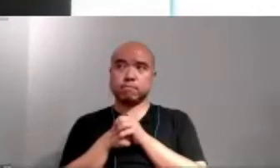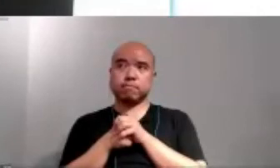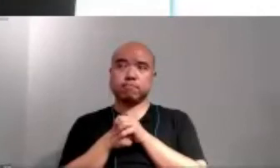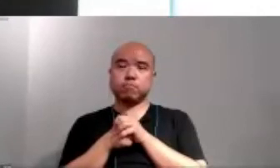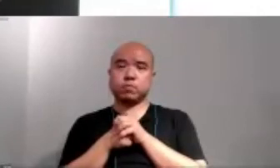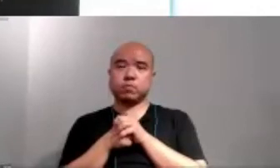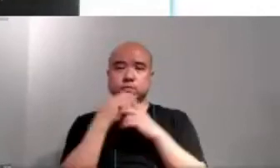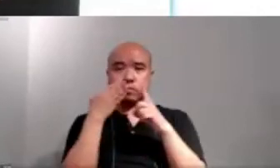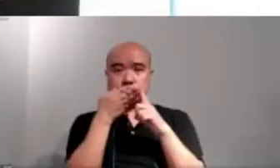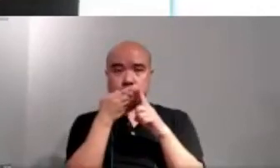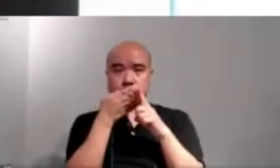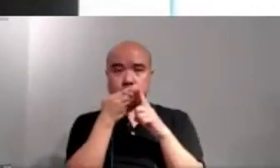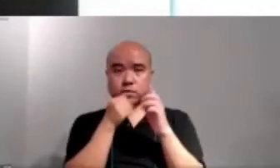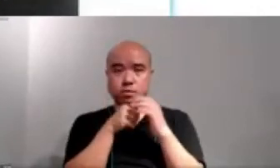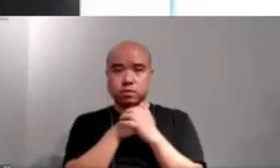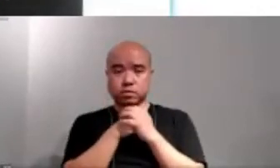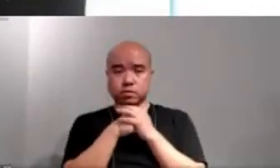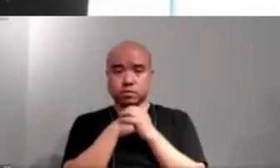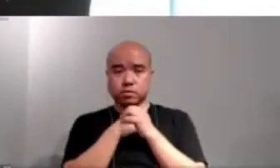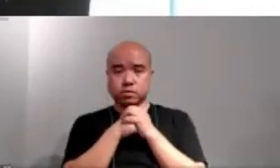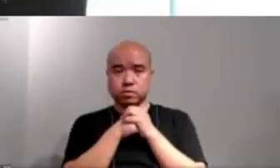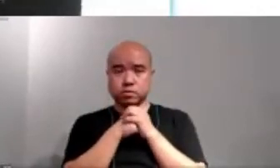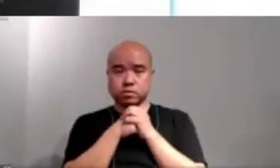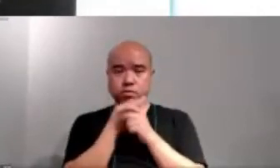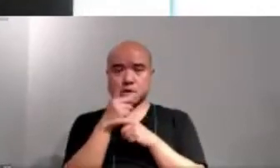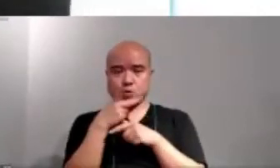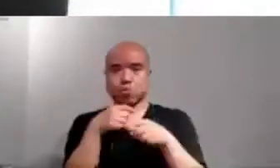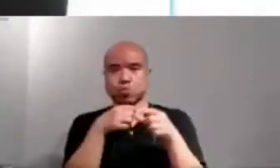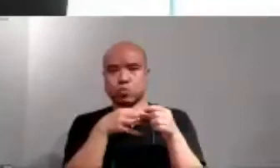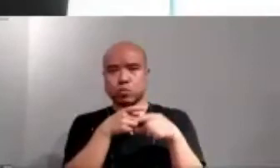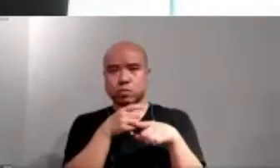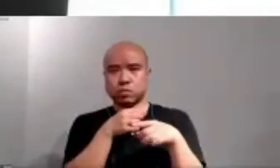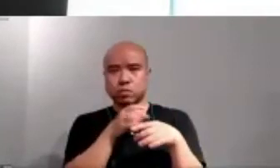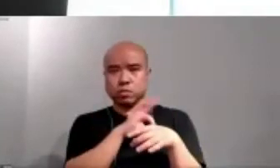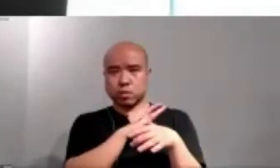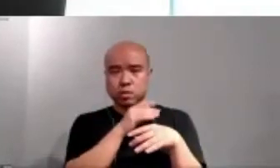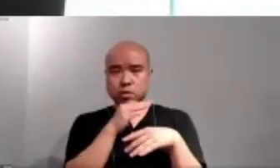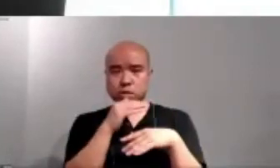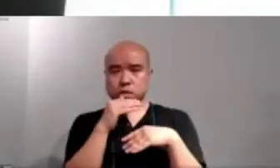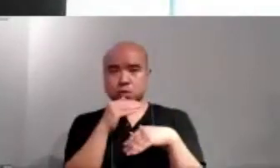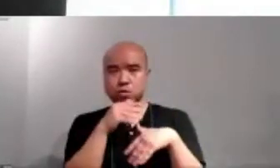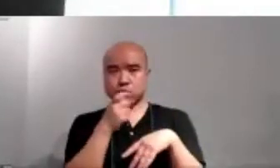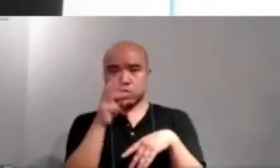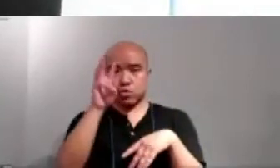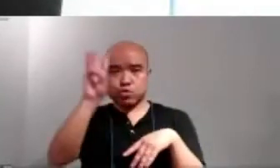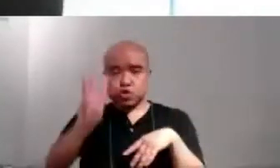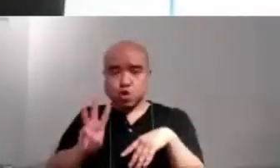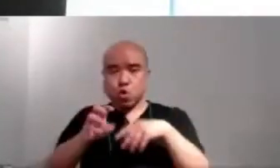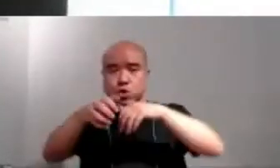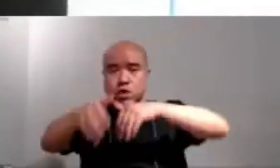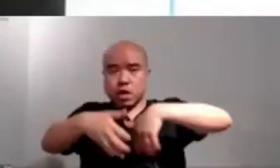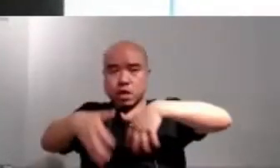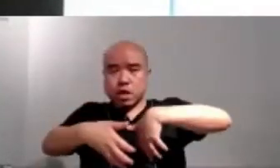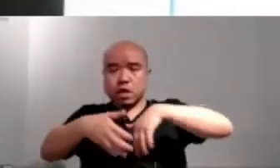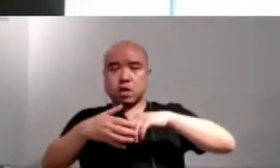就是想帮助 TFM 达到收支平衡，以及推广水耕种植入校和社区。而